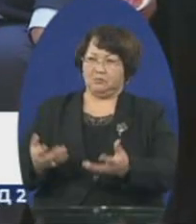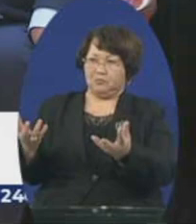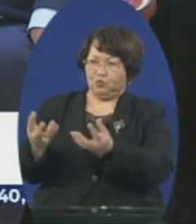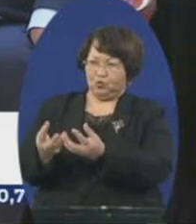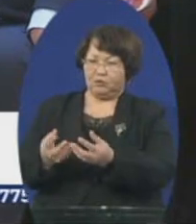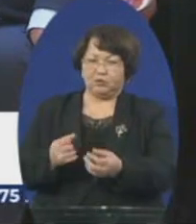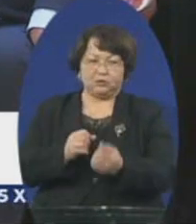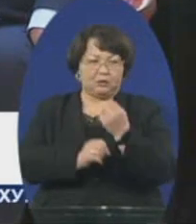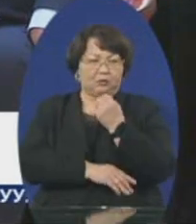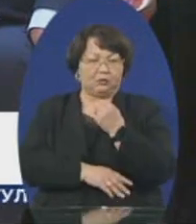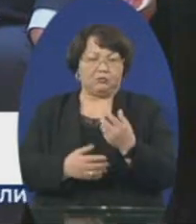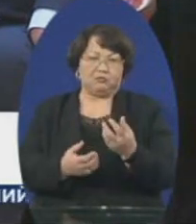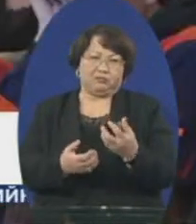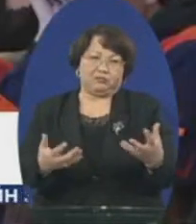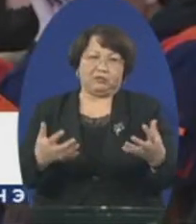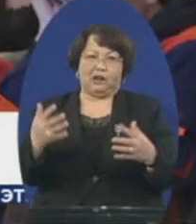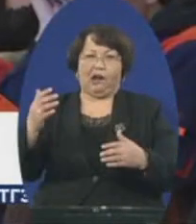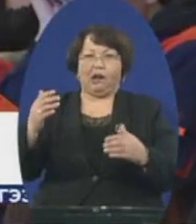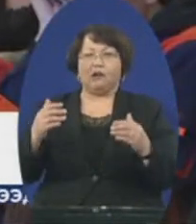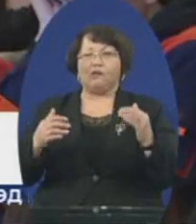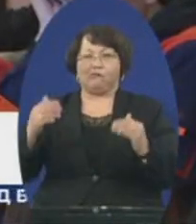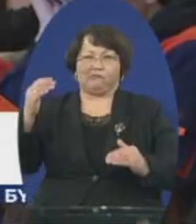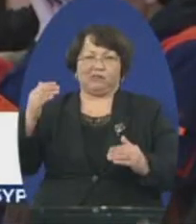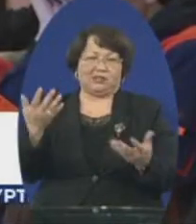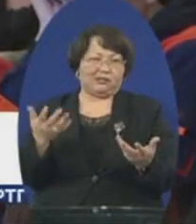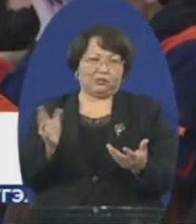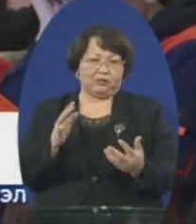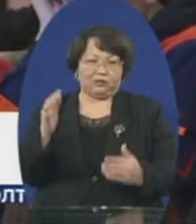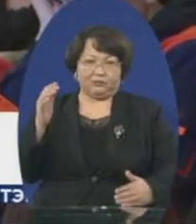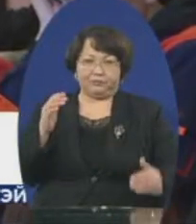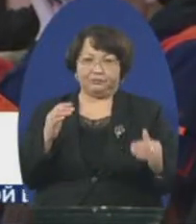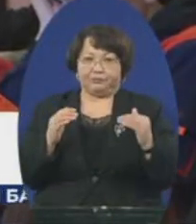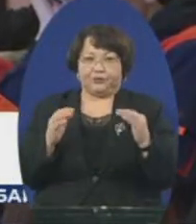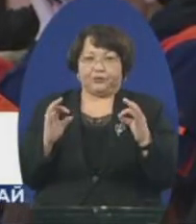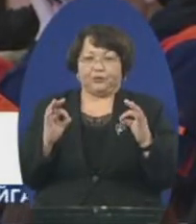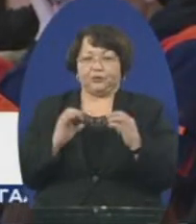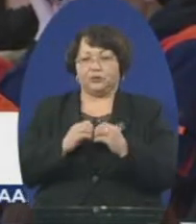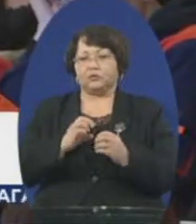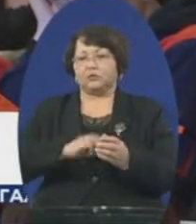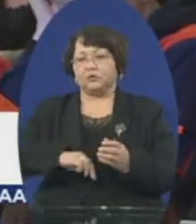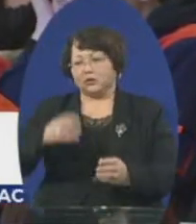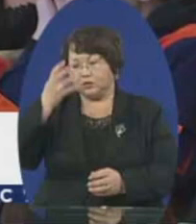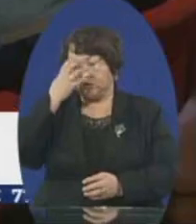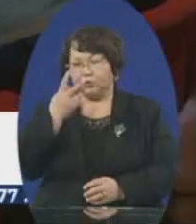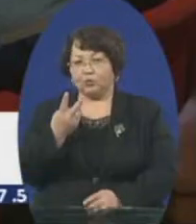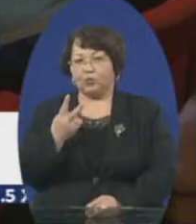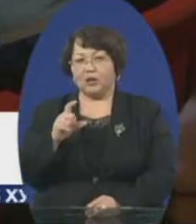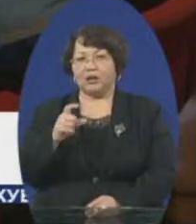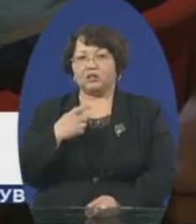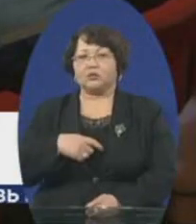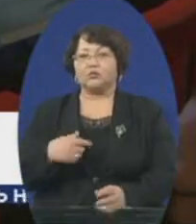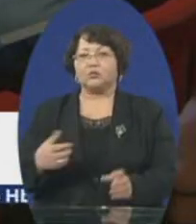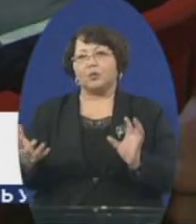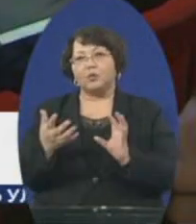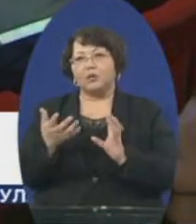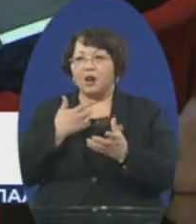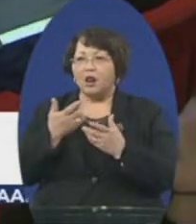чиглэлд тодорхой зорилт тавин ажиллаж байгаагаа засгийн газрын тэргүүн үйлдвэрчний эвлэлийн гишүүдтэй уулзах үеэрээ